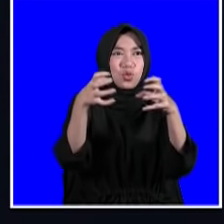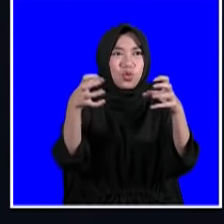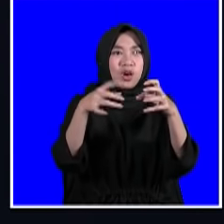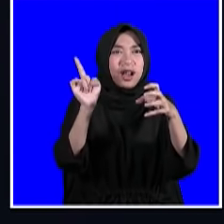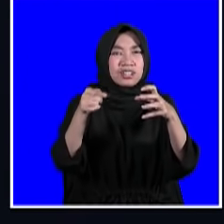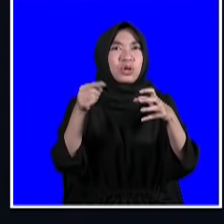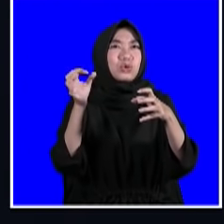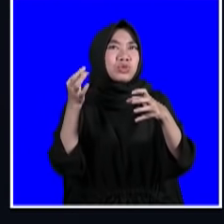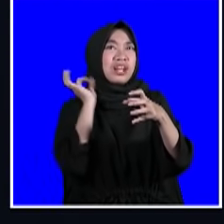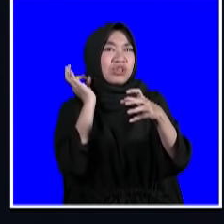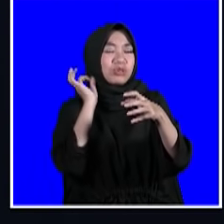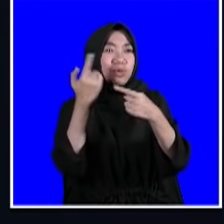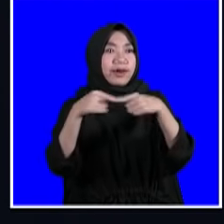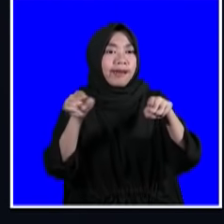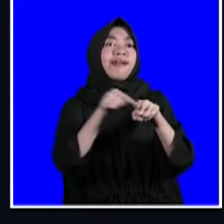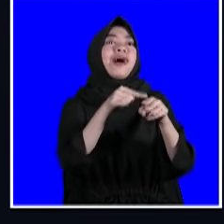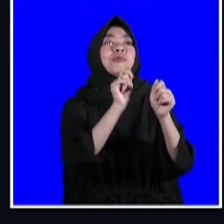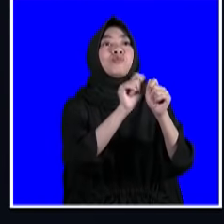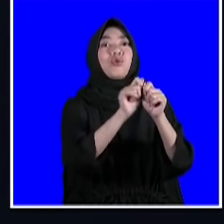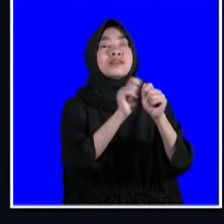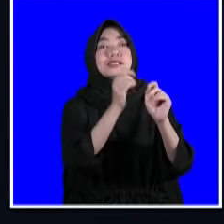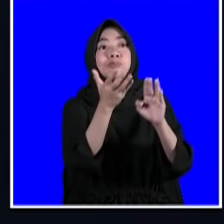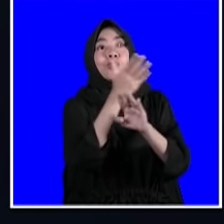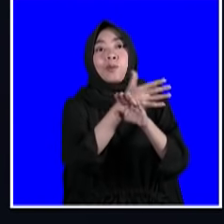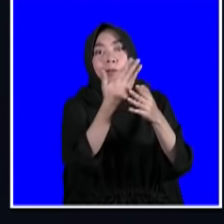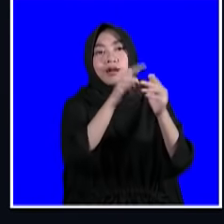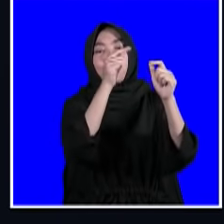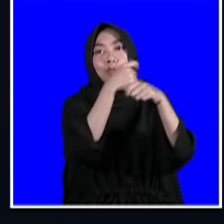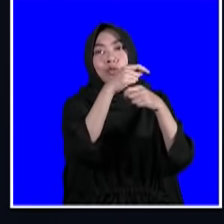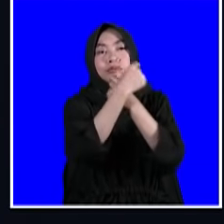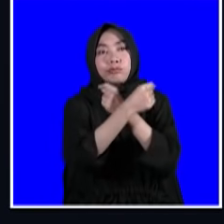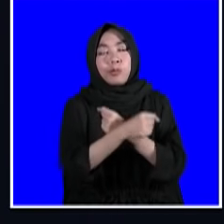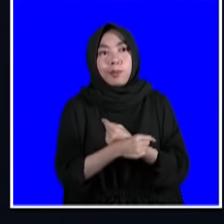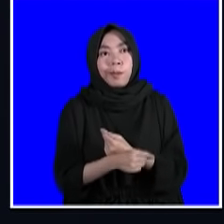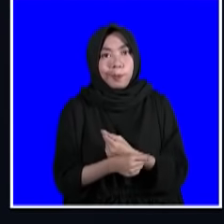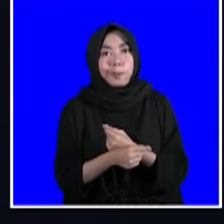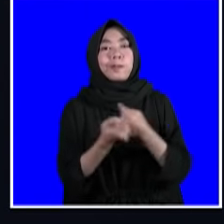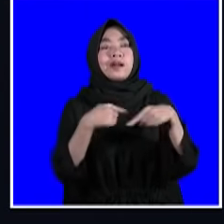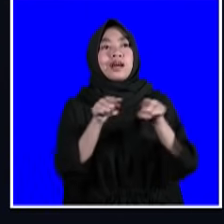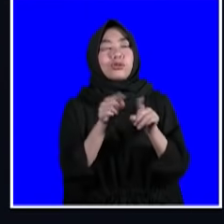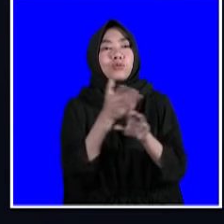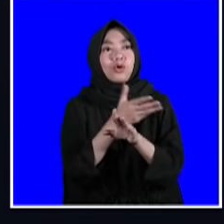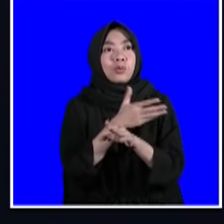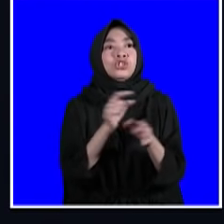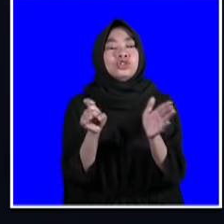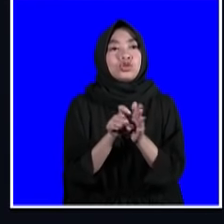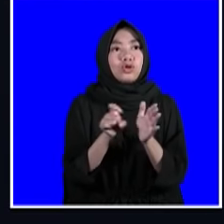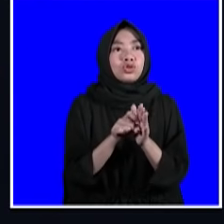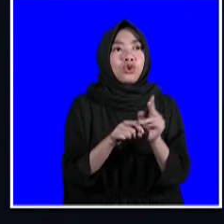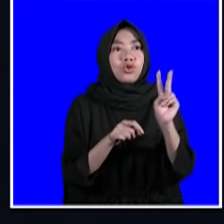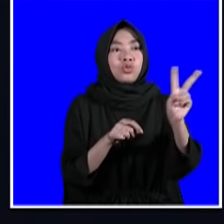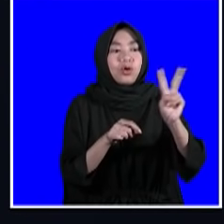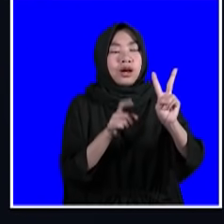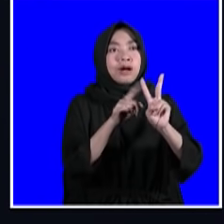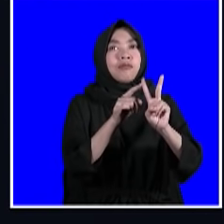risiko perpisahan, ya. Perpisahan dalam pernikahan ini bisa terjadi karena salah satu pasangan misalnya meninggal